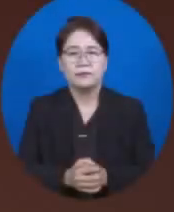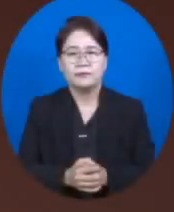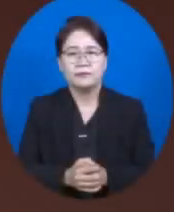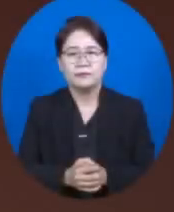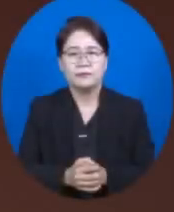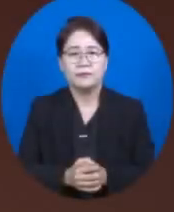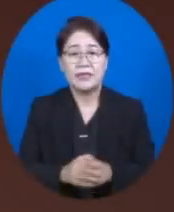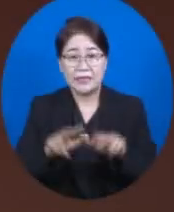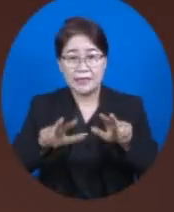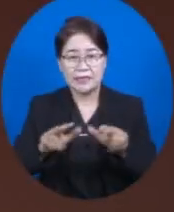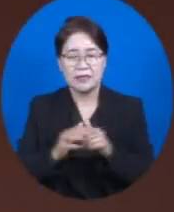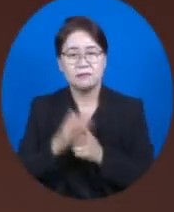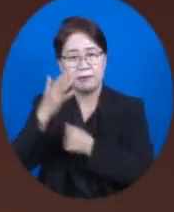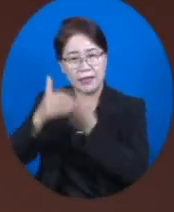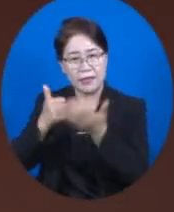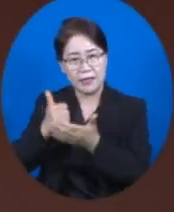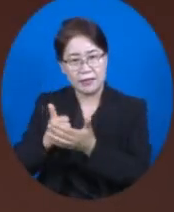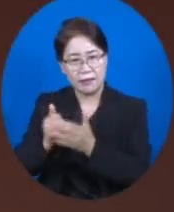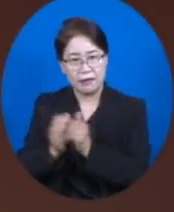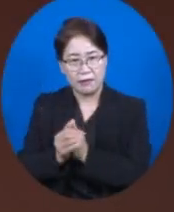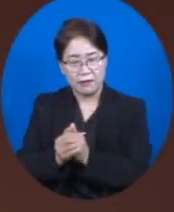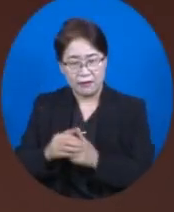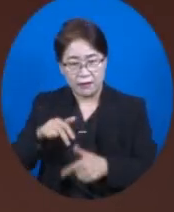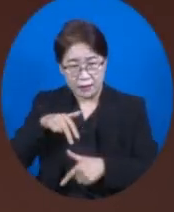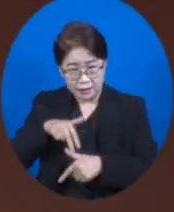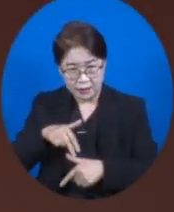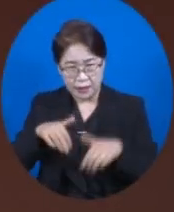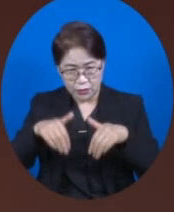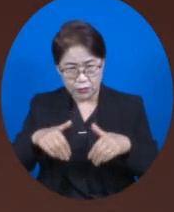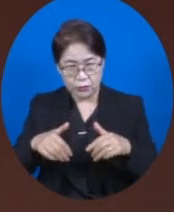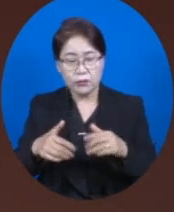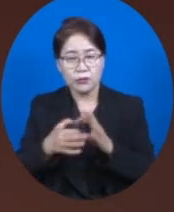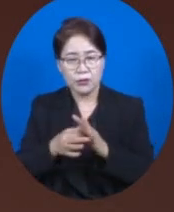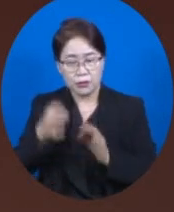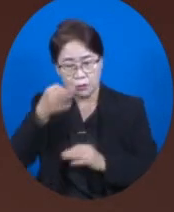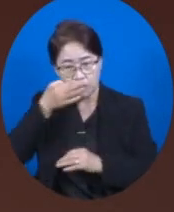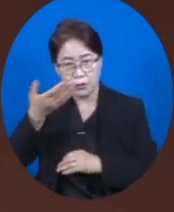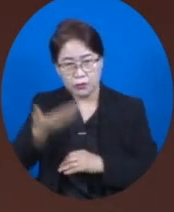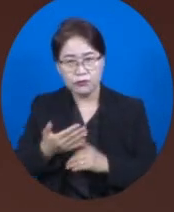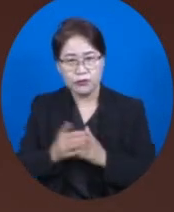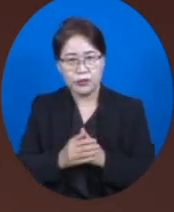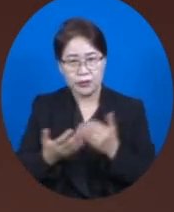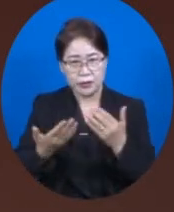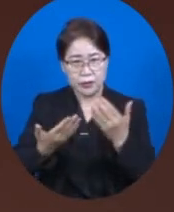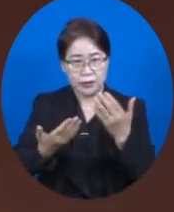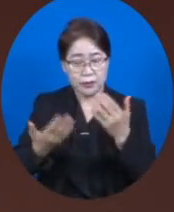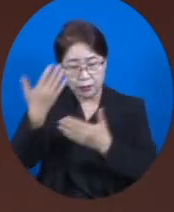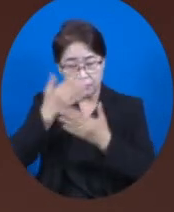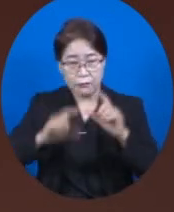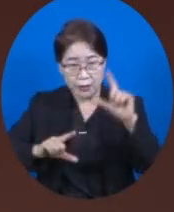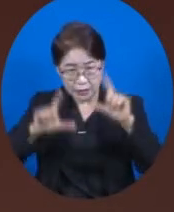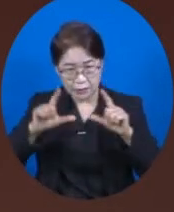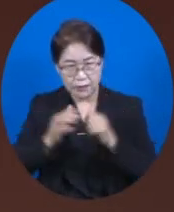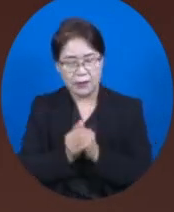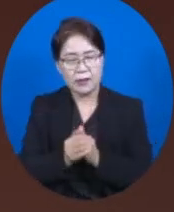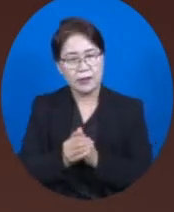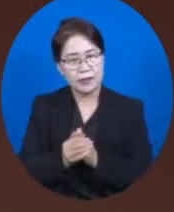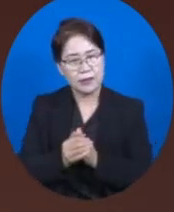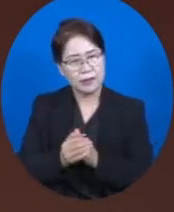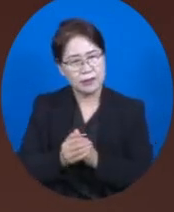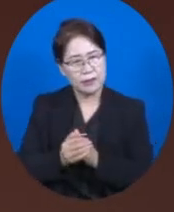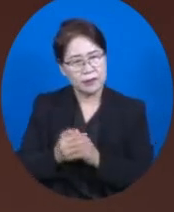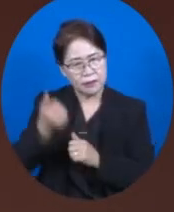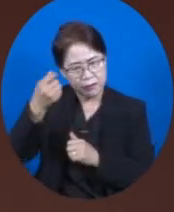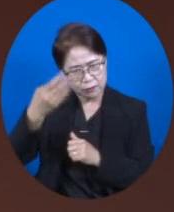아 우리는 지금 하나님께서 스가랴 선지자를 통하여 보여주신 그 환상 가운데 다섯 번째